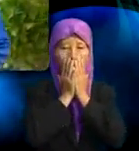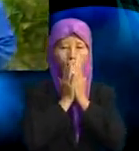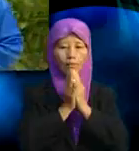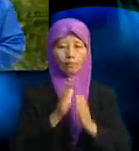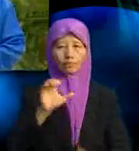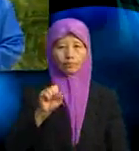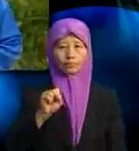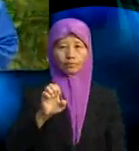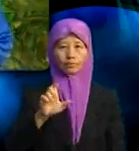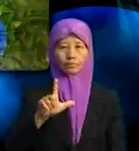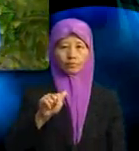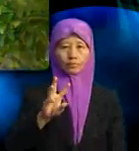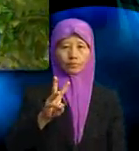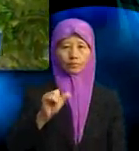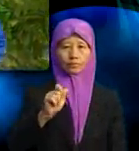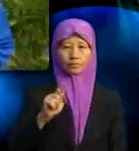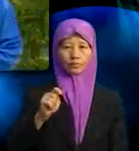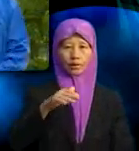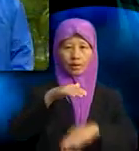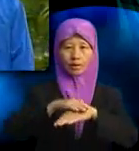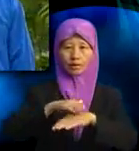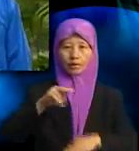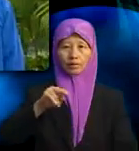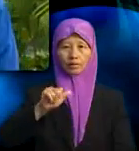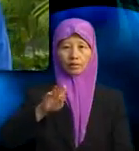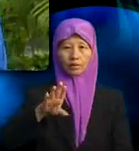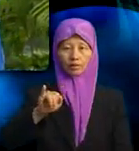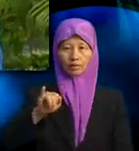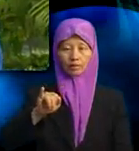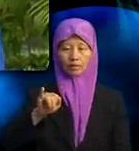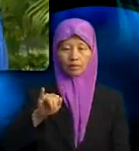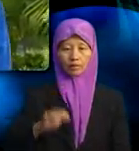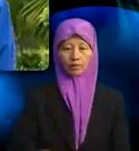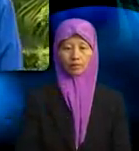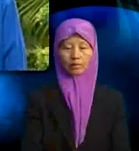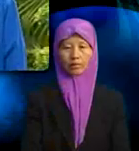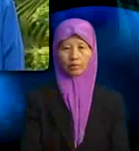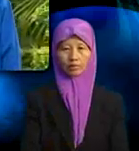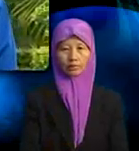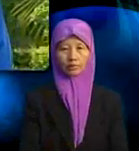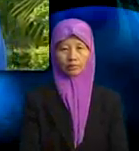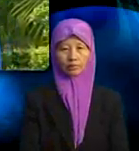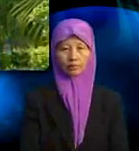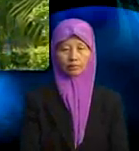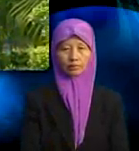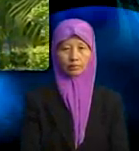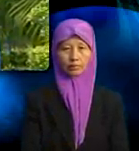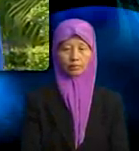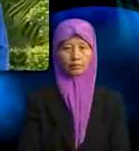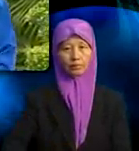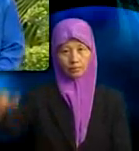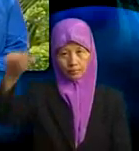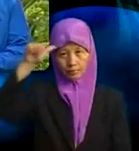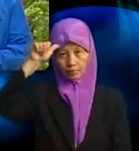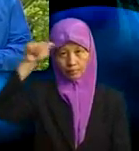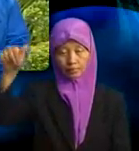Alhamdulillahi Rabbil Alamin wassalatu wassalamu ala ashrafil anbiya'i wal mursalin wa ala alihi wa sahbihi